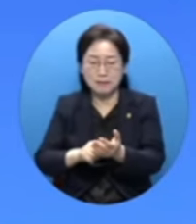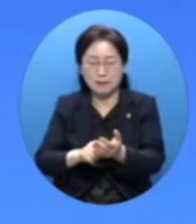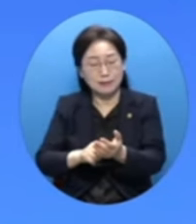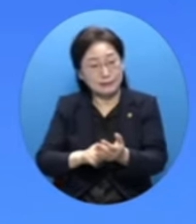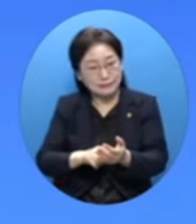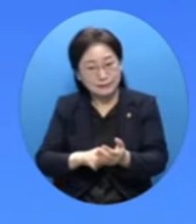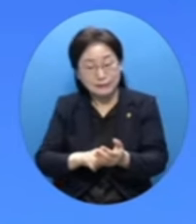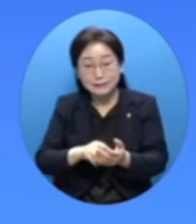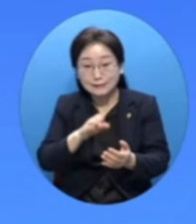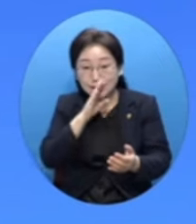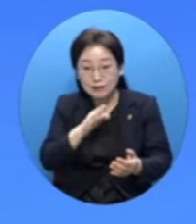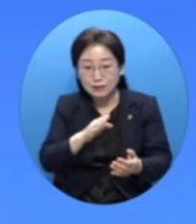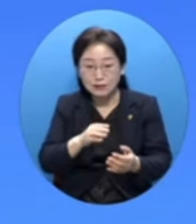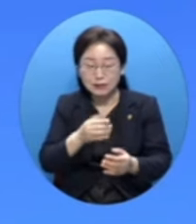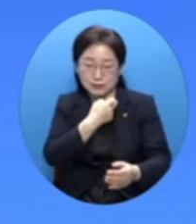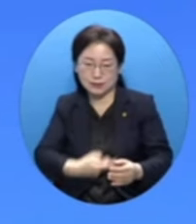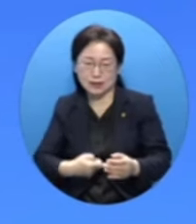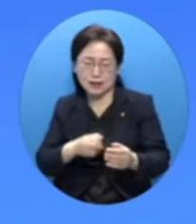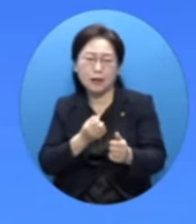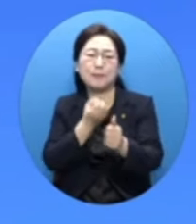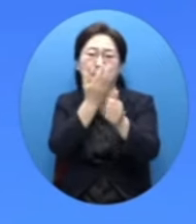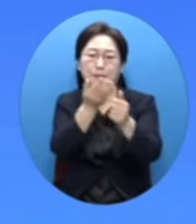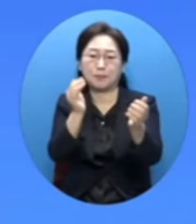예수님이 그들에게 나타나셔서